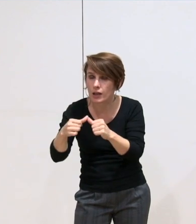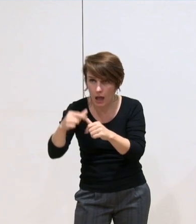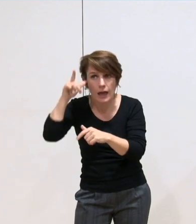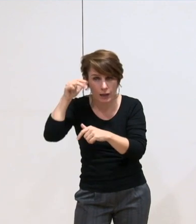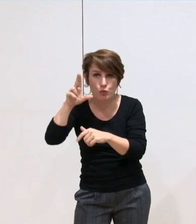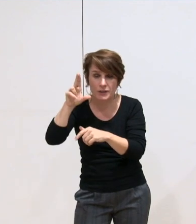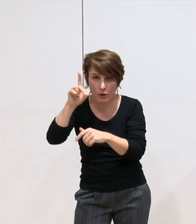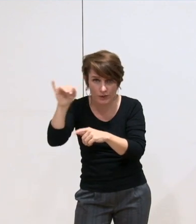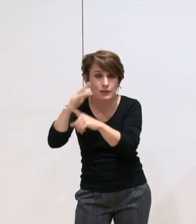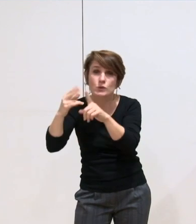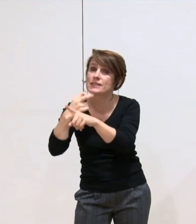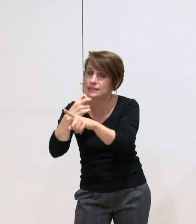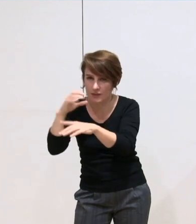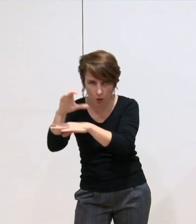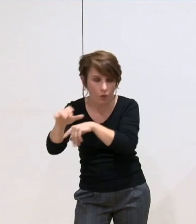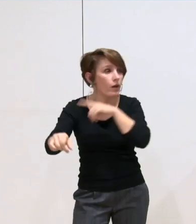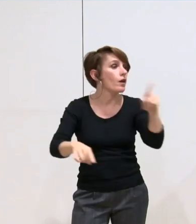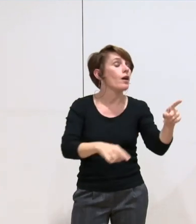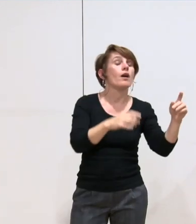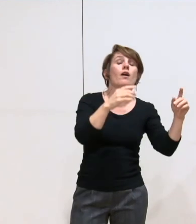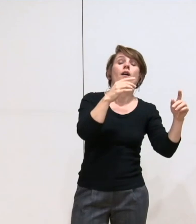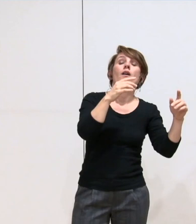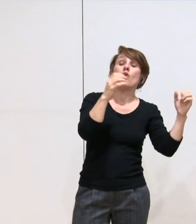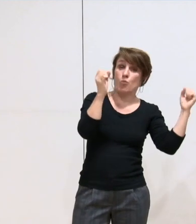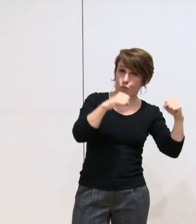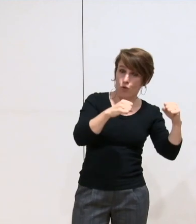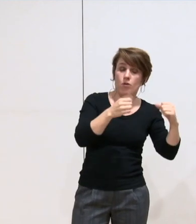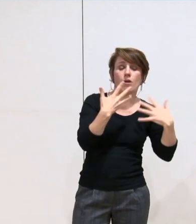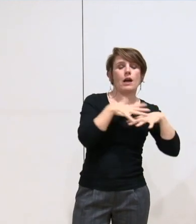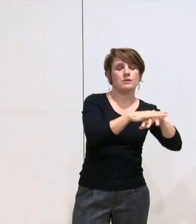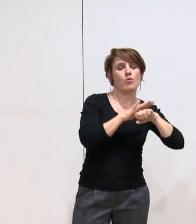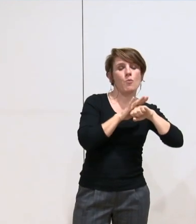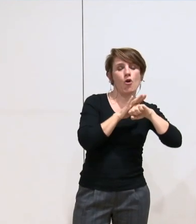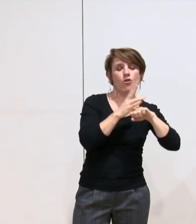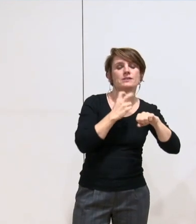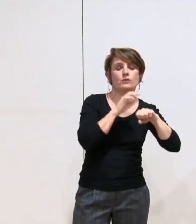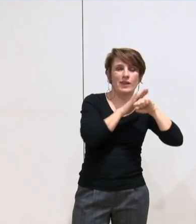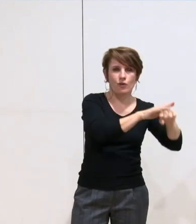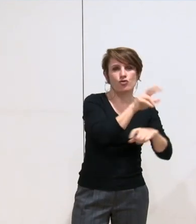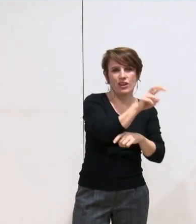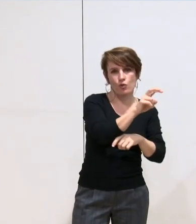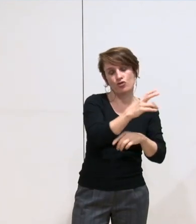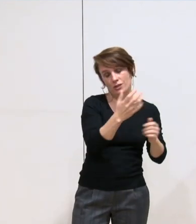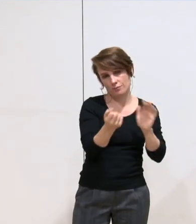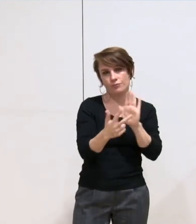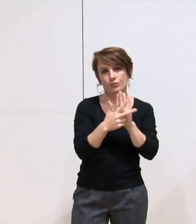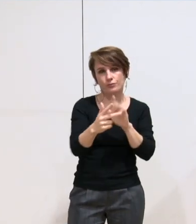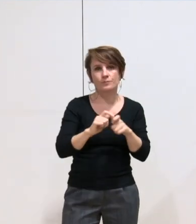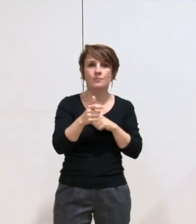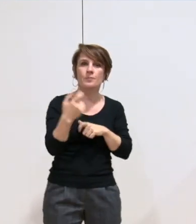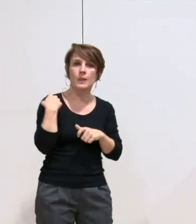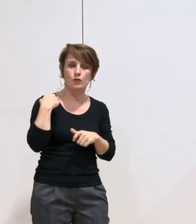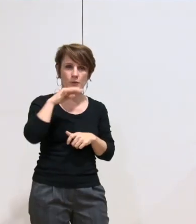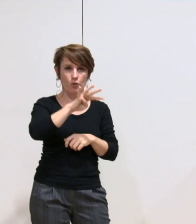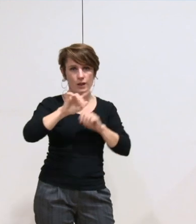Républicains, UDI, Société civile, qui vote pour. Rassemblement citoyen de la gauche et des écologistes, délibération adoptée. La 47